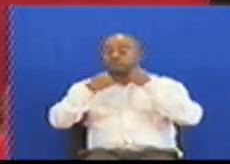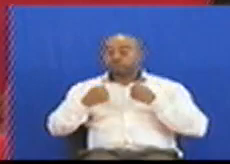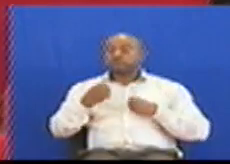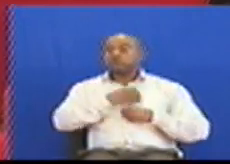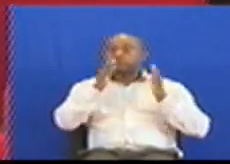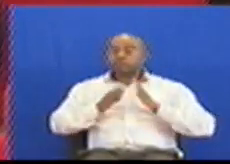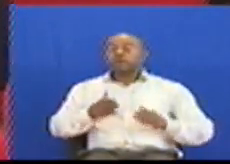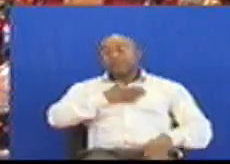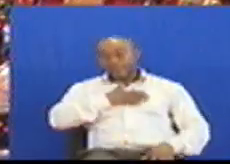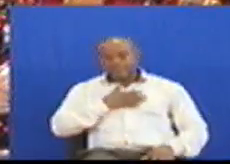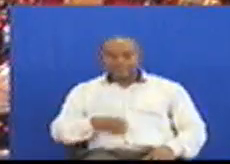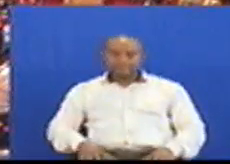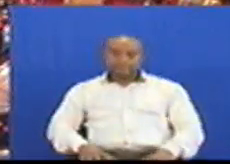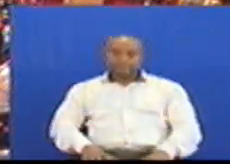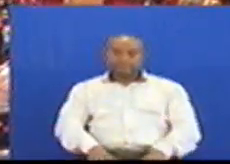Naibu Spika.